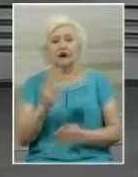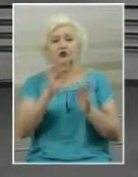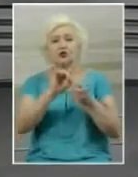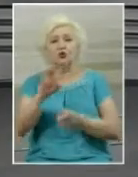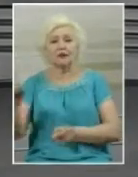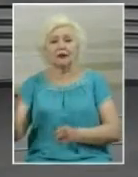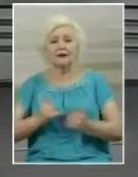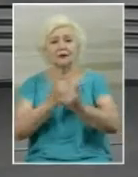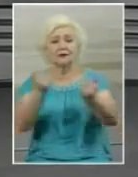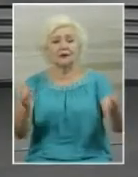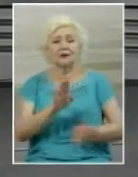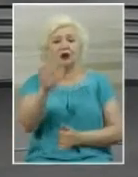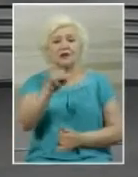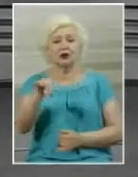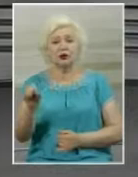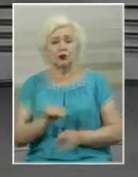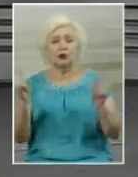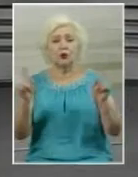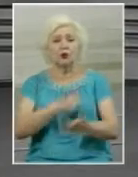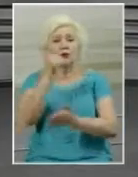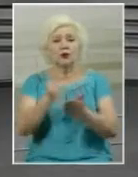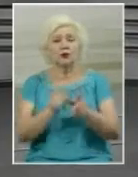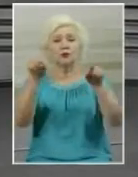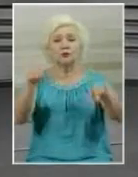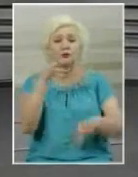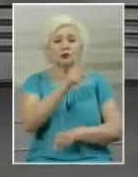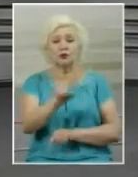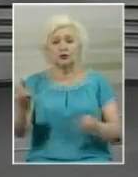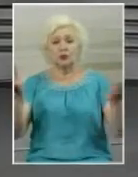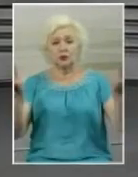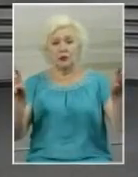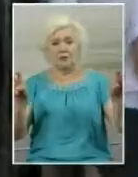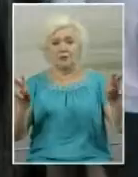Валентина Туніна. І коротко про головні на цю годину теми.